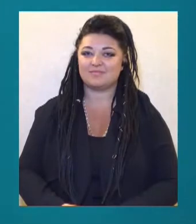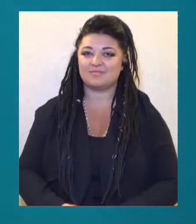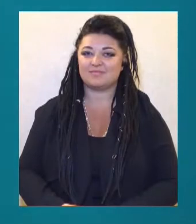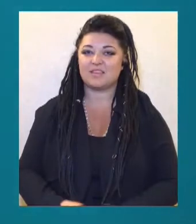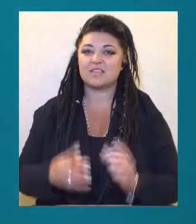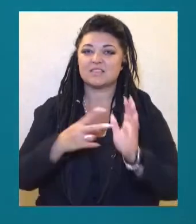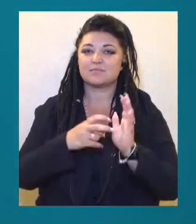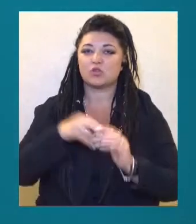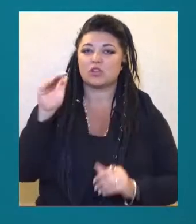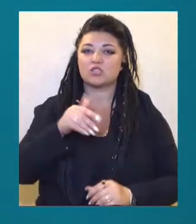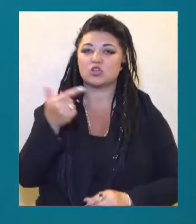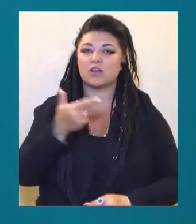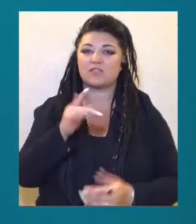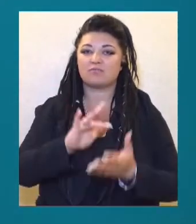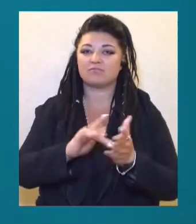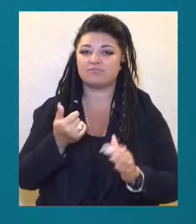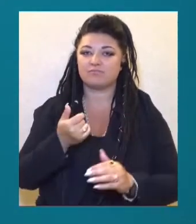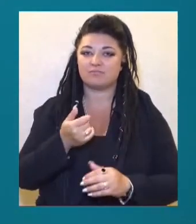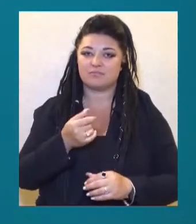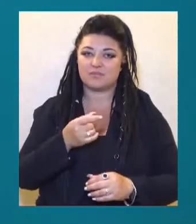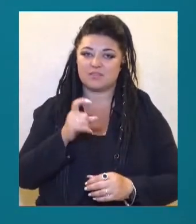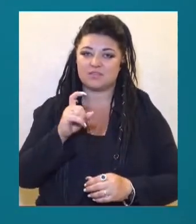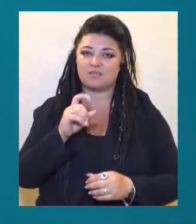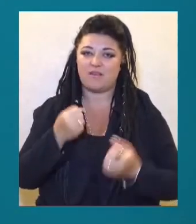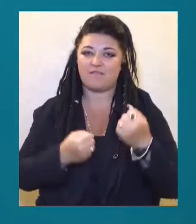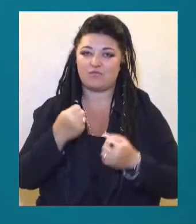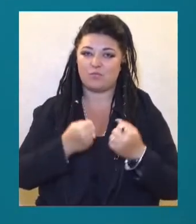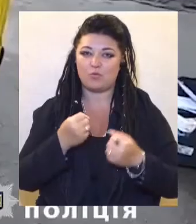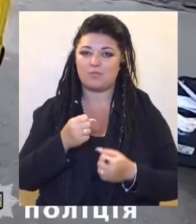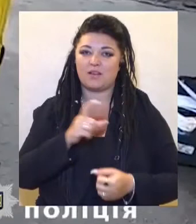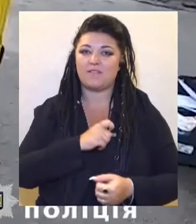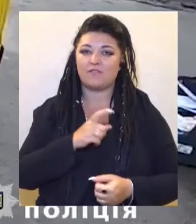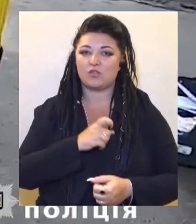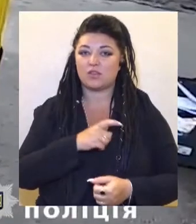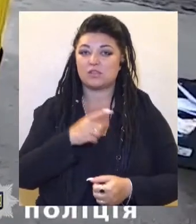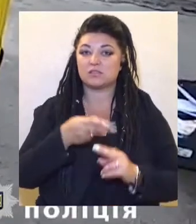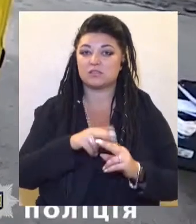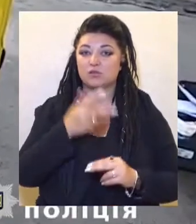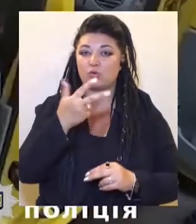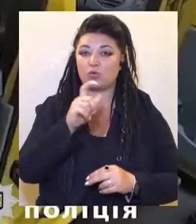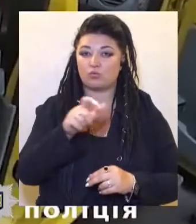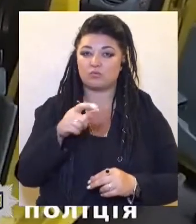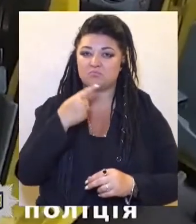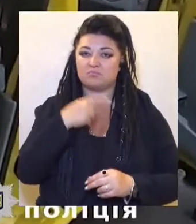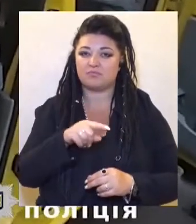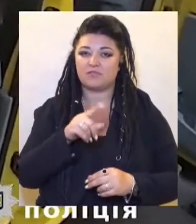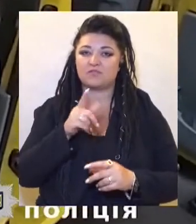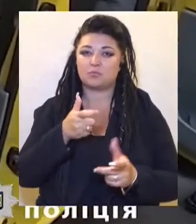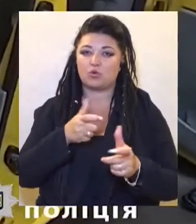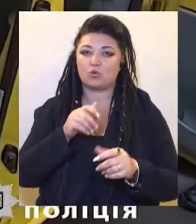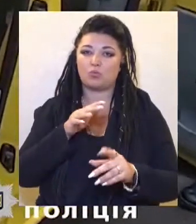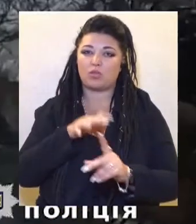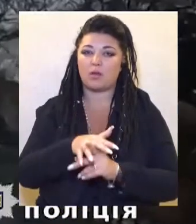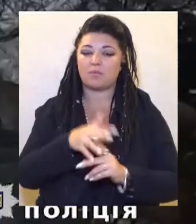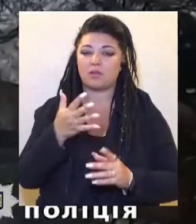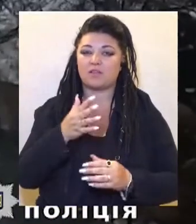700 тисяч гривень викрали з інкасаторського автомобіля в Одесі. 3 людей підозрюють у озброєному нападі, який відбувся у Київському